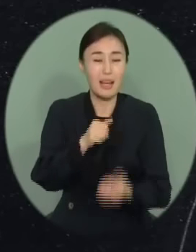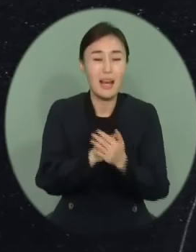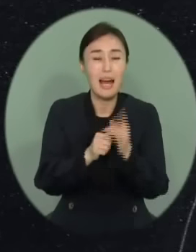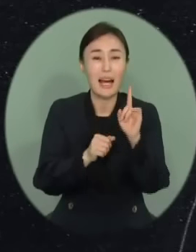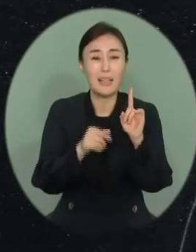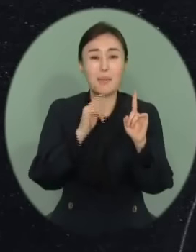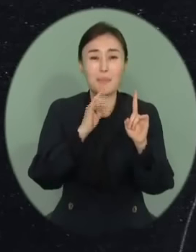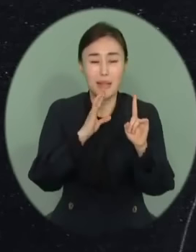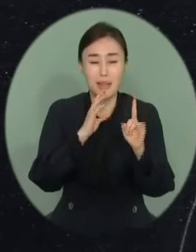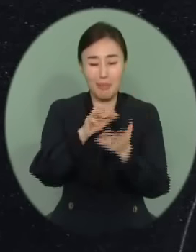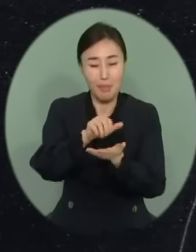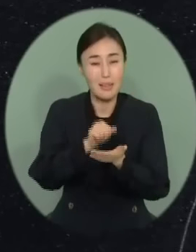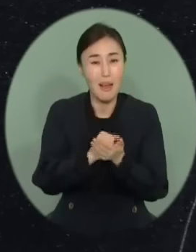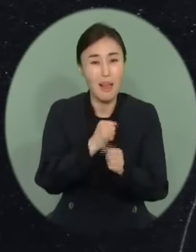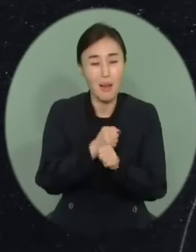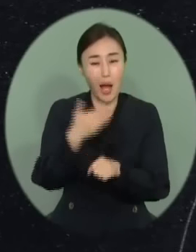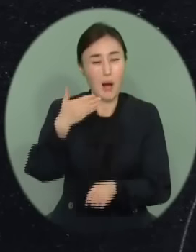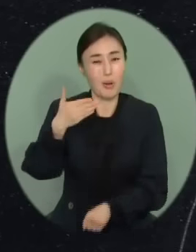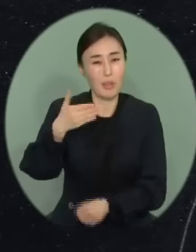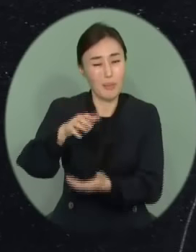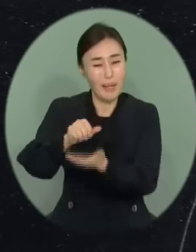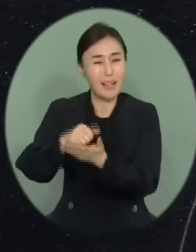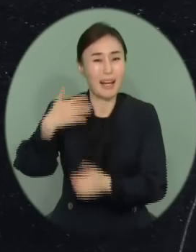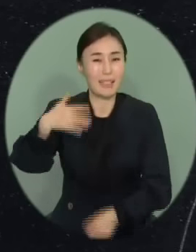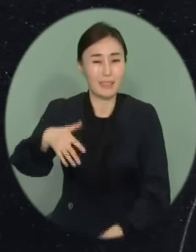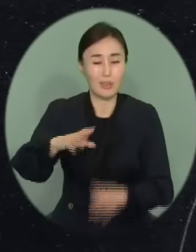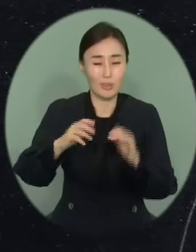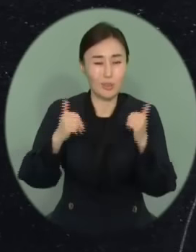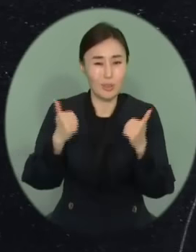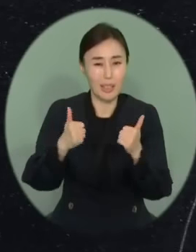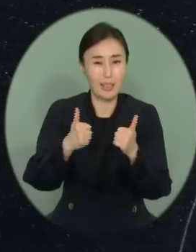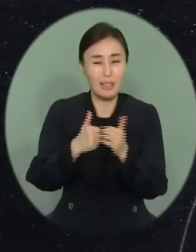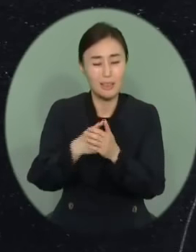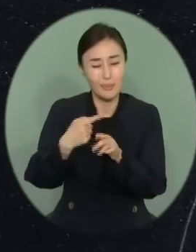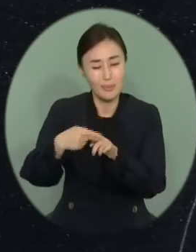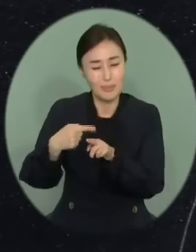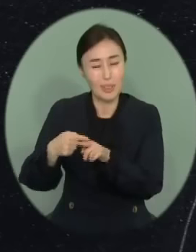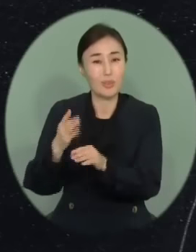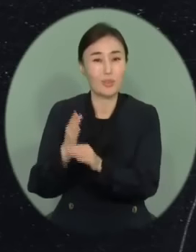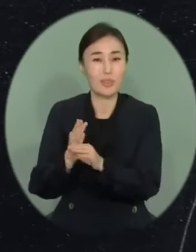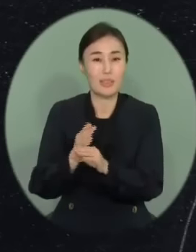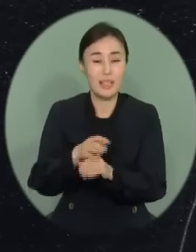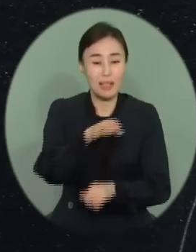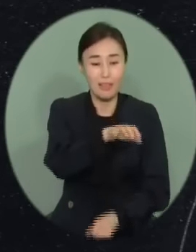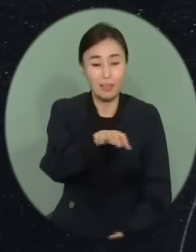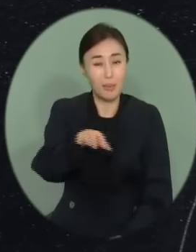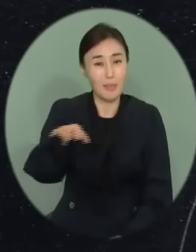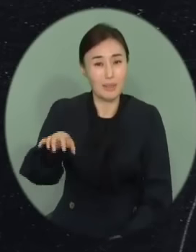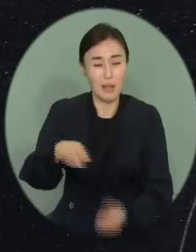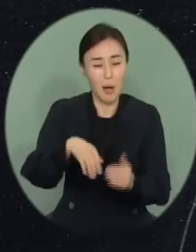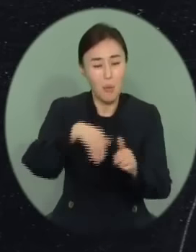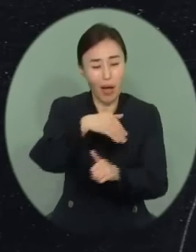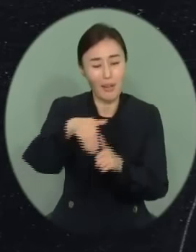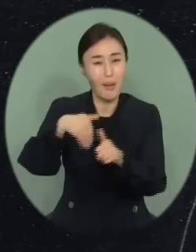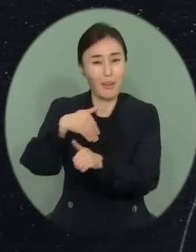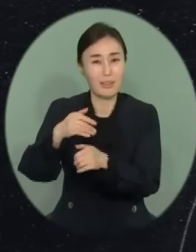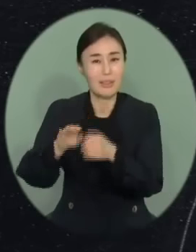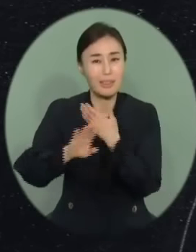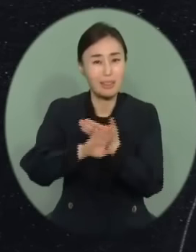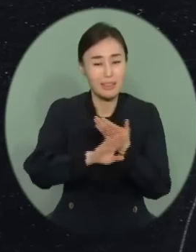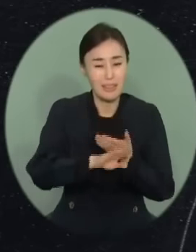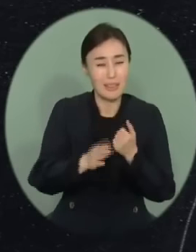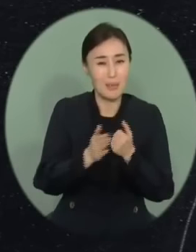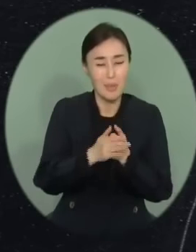반영 예정일뿐 나머지는 미반영 그나 국회 상임위에서 심사 중입니다 현장마다 환경이 다양의 면밀한 검토가